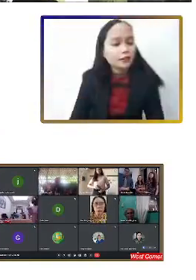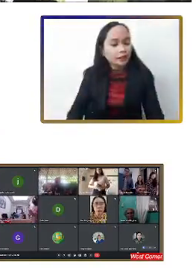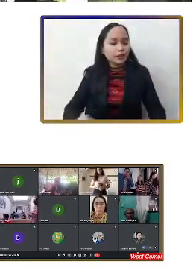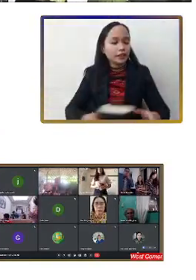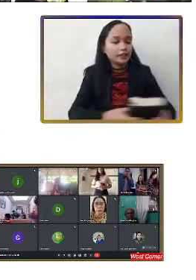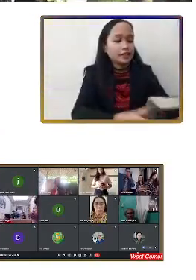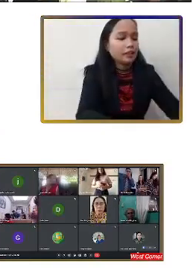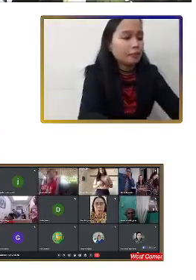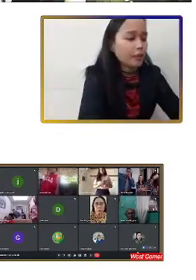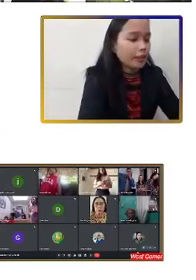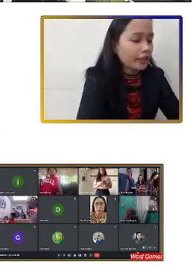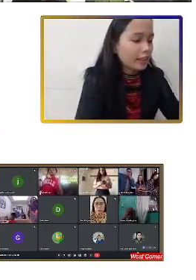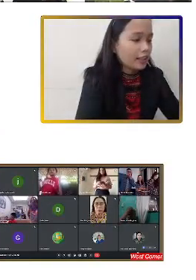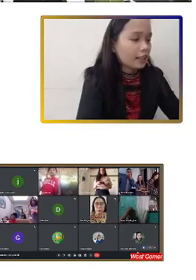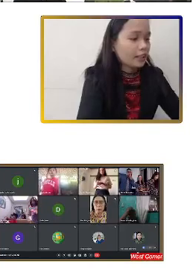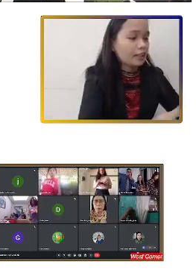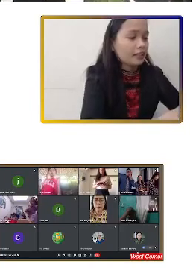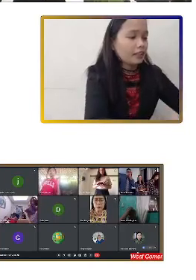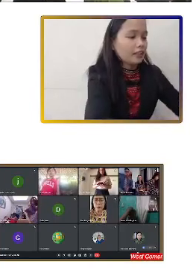3.